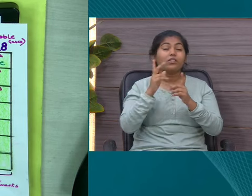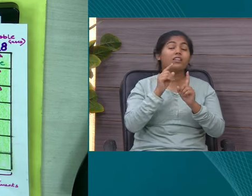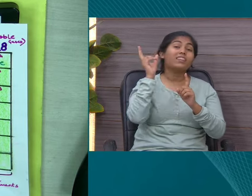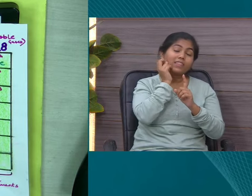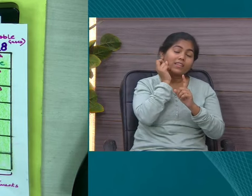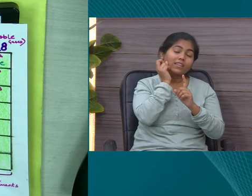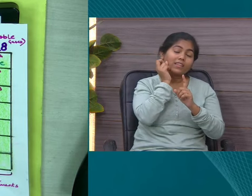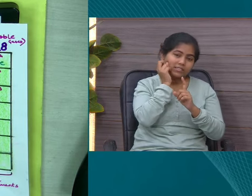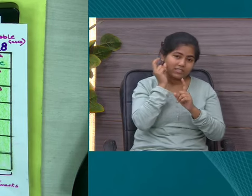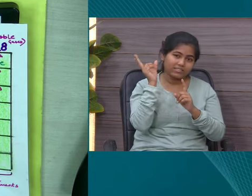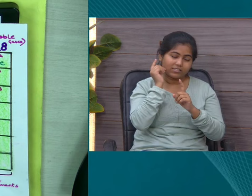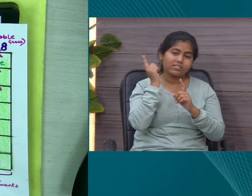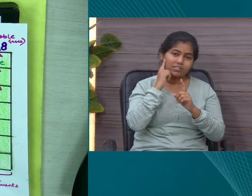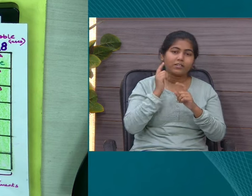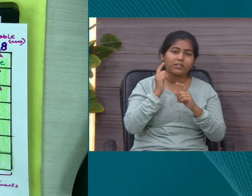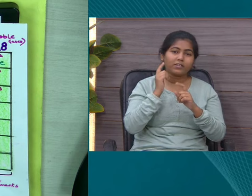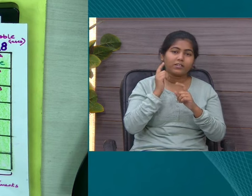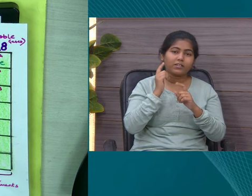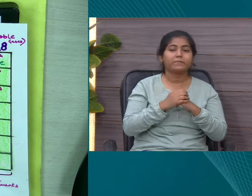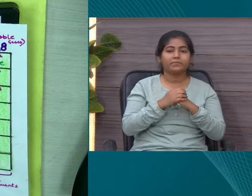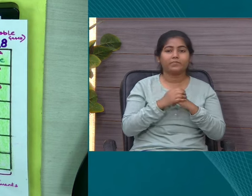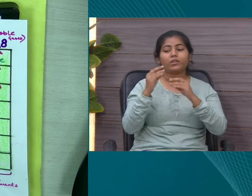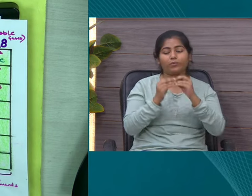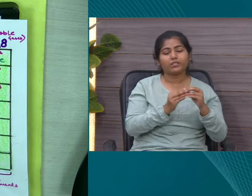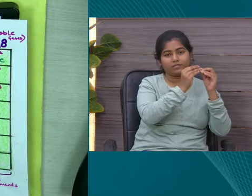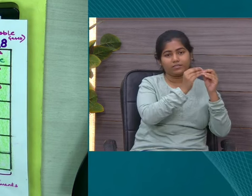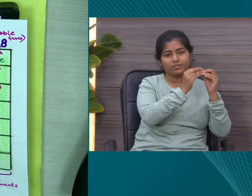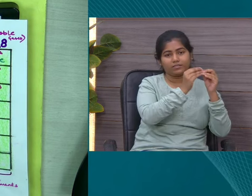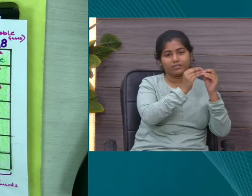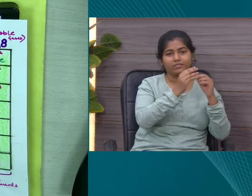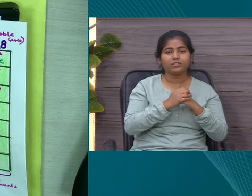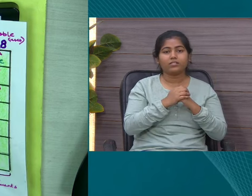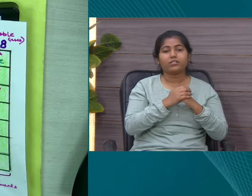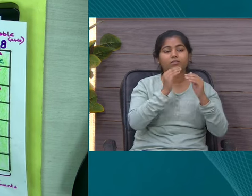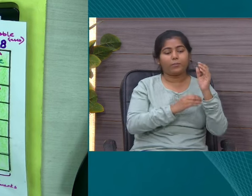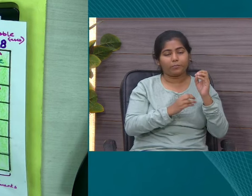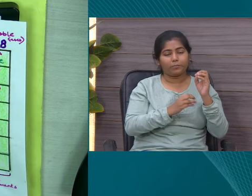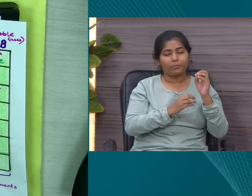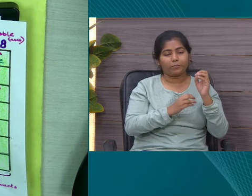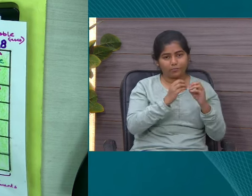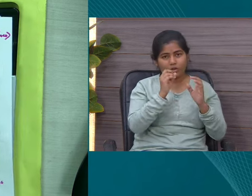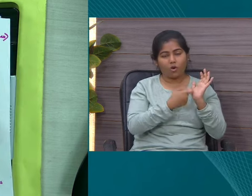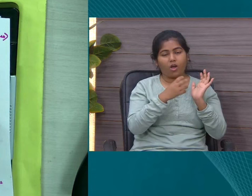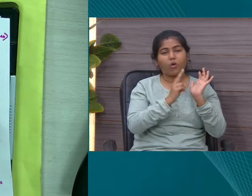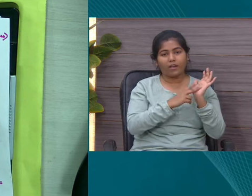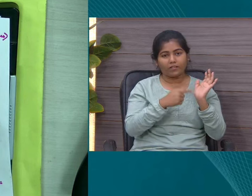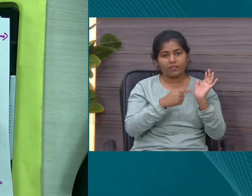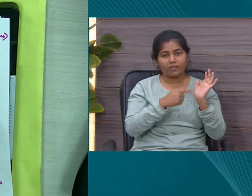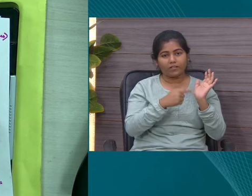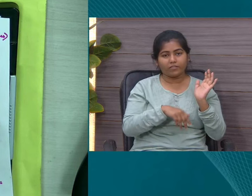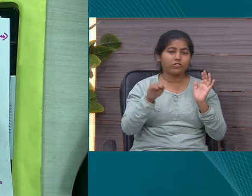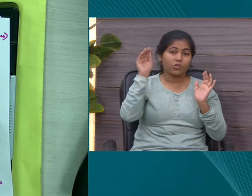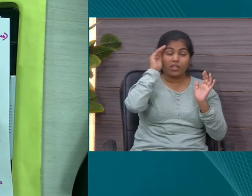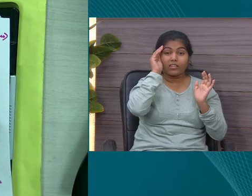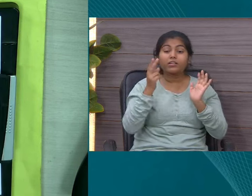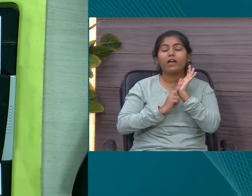लिसन एल आई. बीबीसी न्यूज. फर्स्ट इज बी बेरिलियम. हां बेरिलियम. बोरॉन. बोरॉन. सी न्यूज. न्यूज